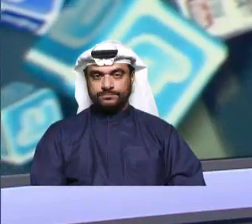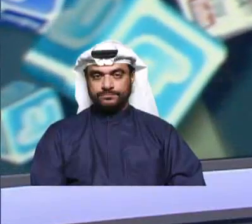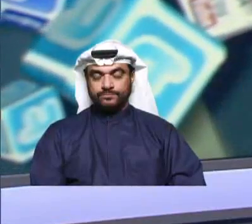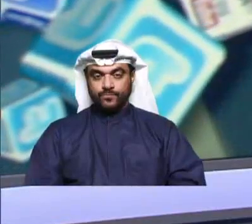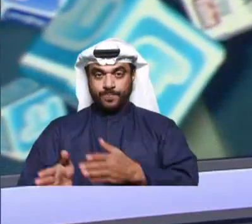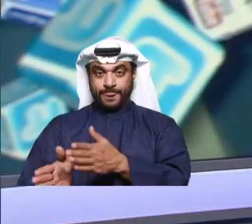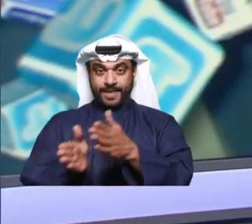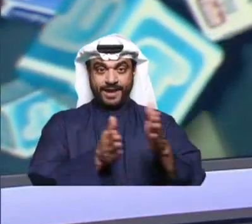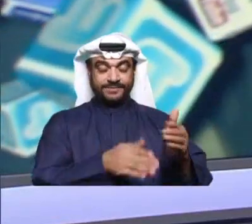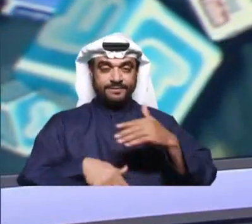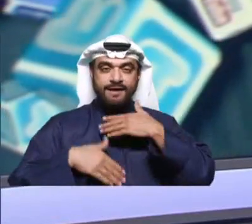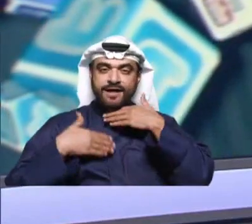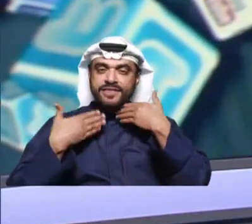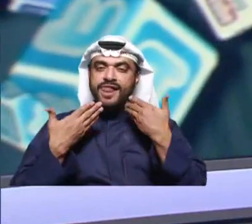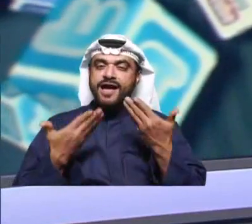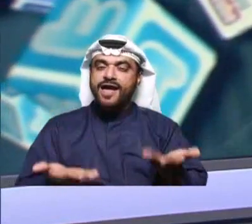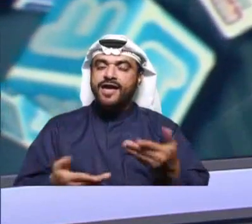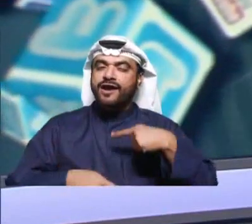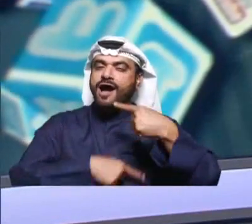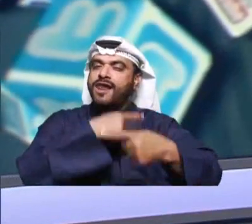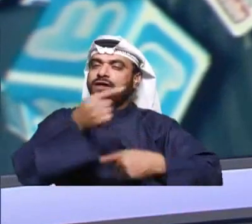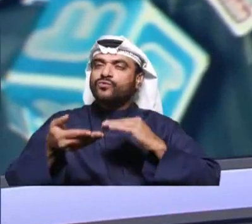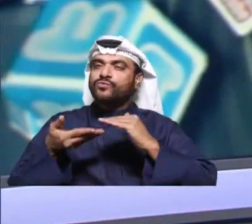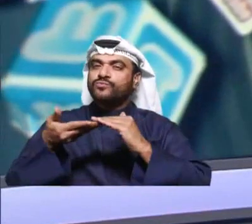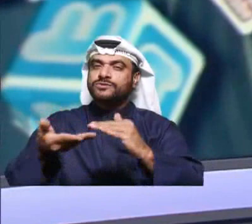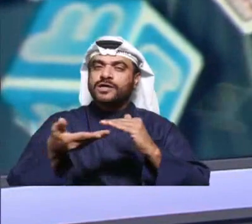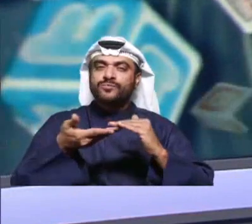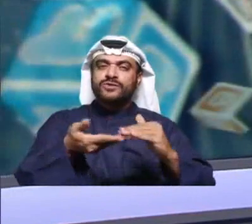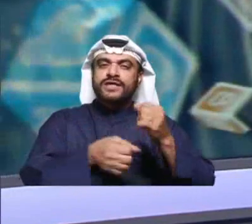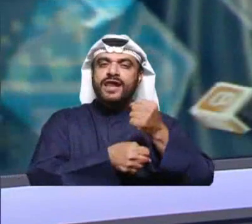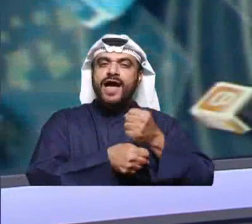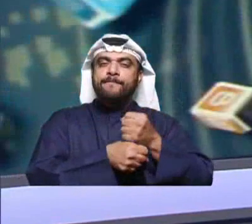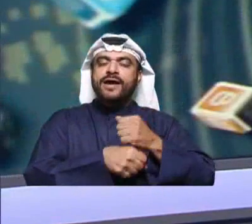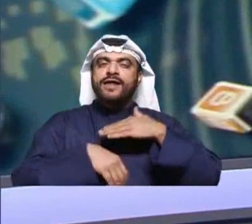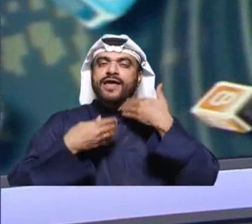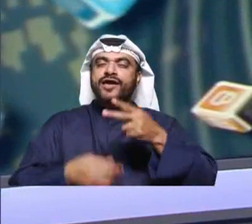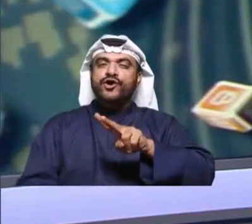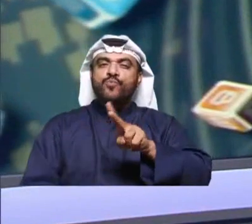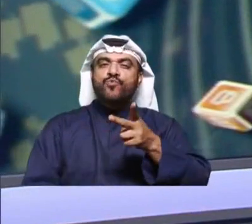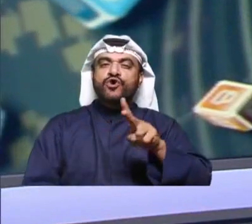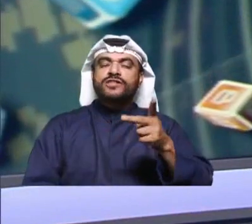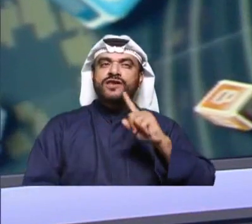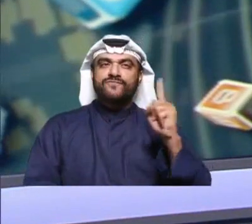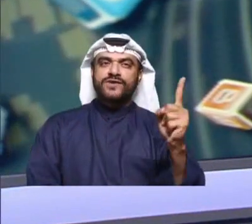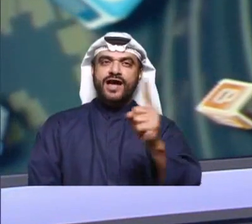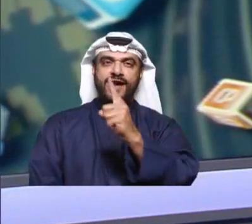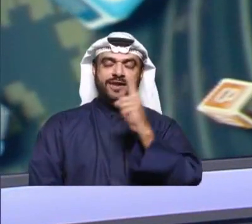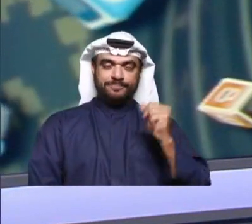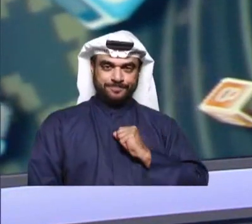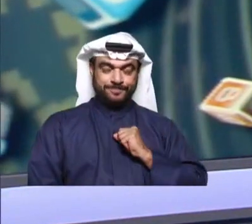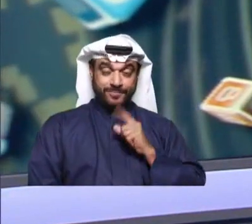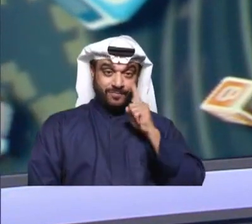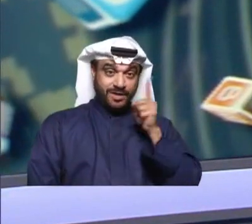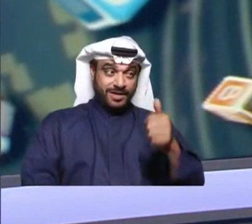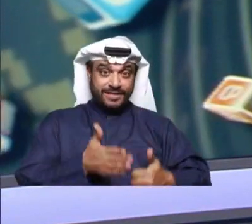وإلى الأيادي البيضاء التي سعت باستمرار إلى نشر وغرس الأعمال الخيرية بشتى أنواعها في مختلف بقاع الأرض. فبعد